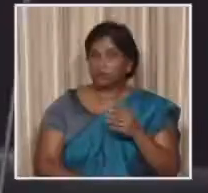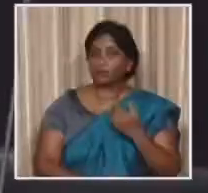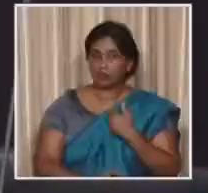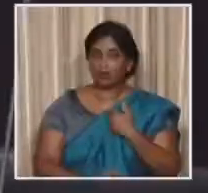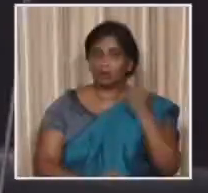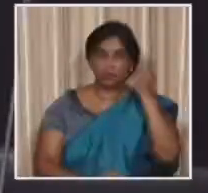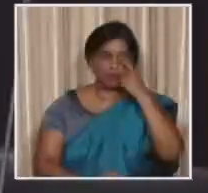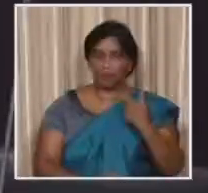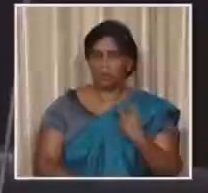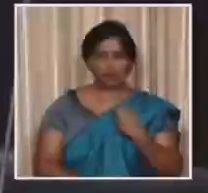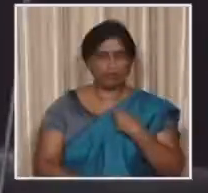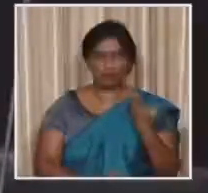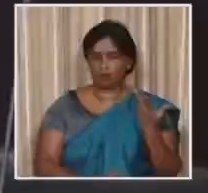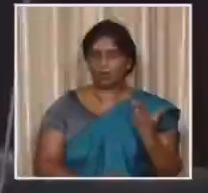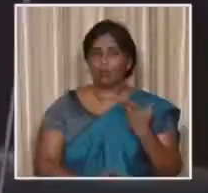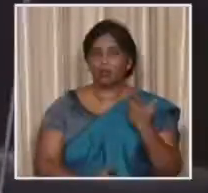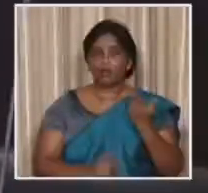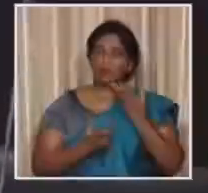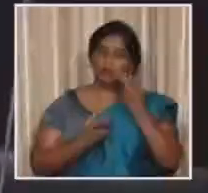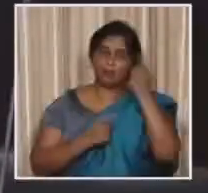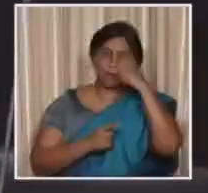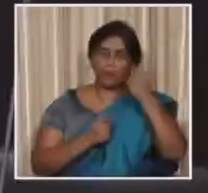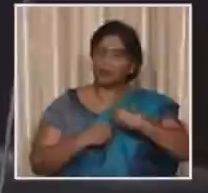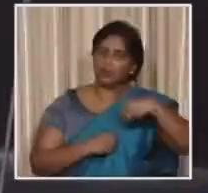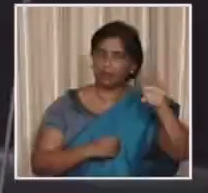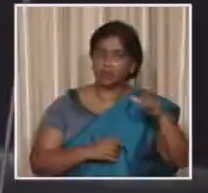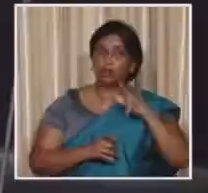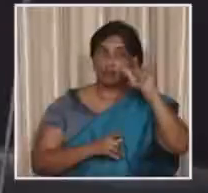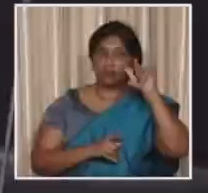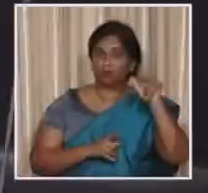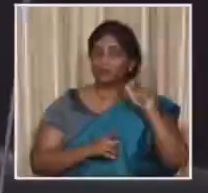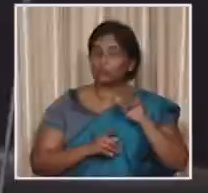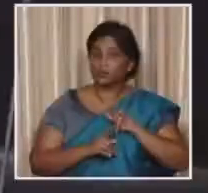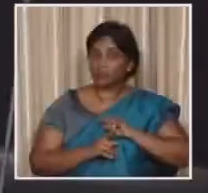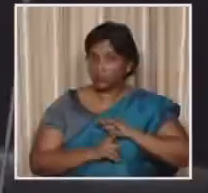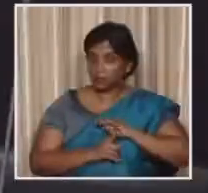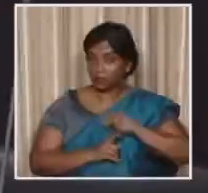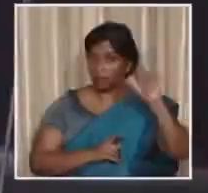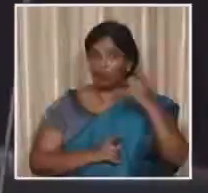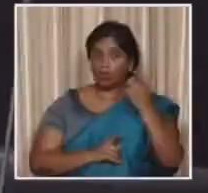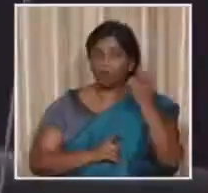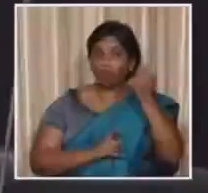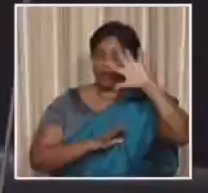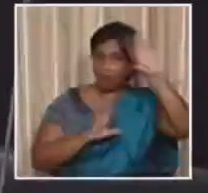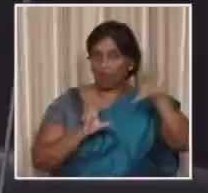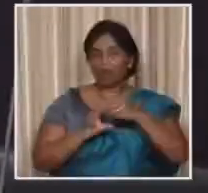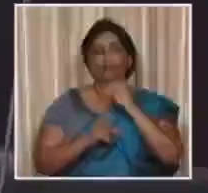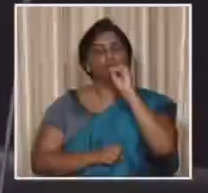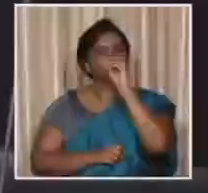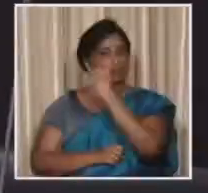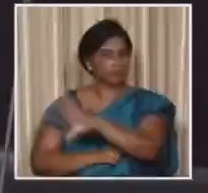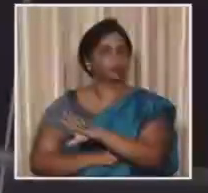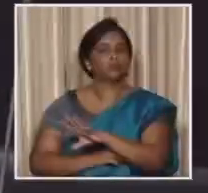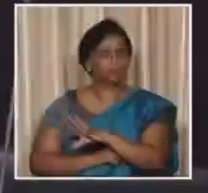වැටුප අරන්නේ වැටුප් ටික පරිත්‍යාග කරනවා මම විදේශ ගමනක් ගියාම ගෙනිච්ච මුදල් ටික ආපහු ගෙනල්ලා